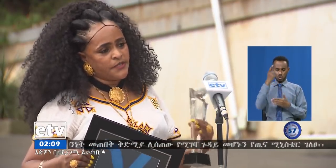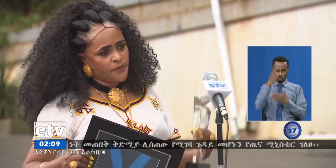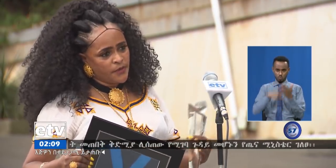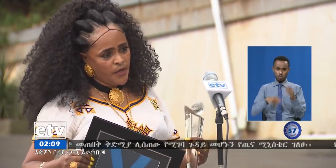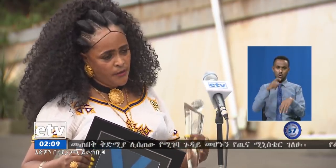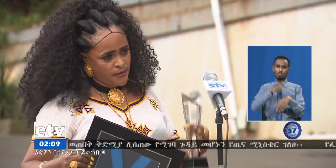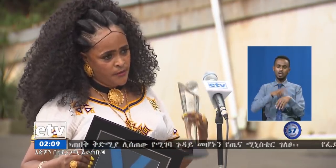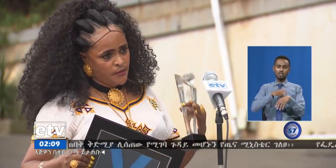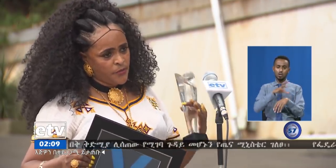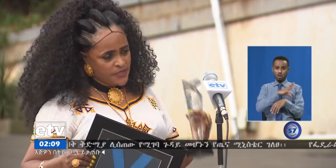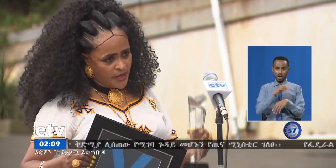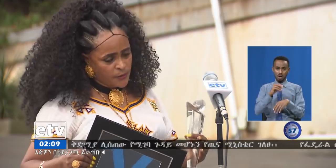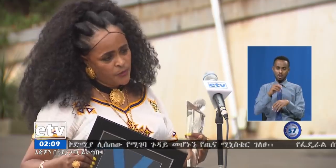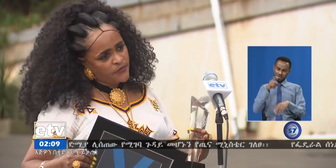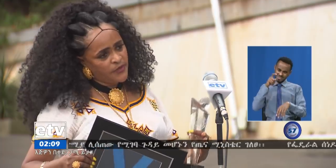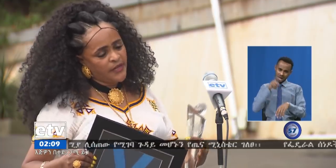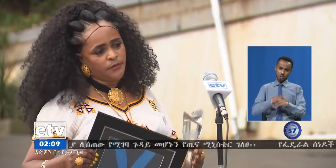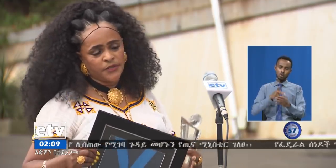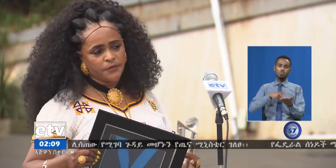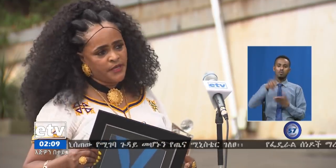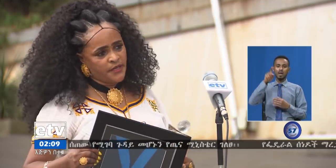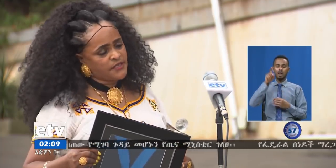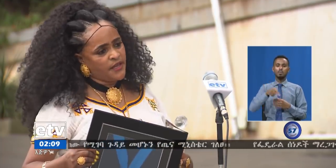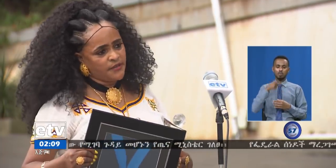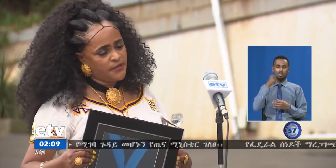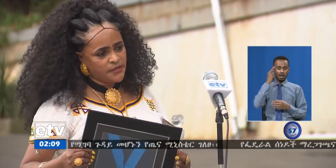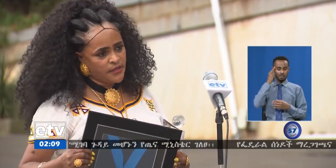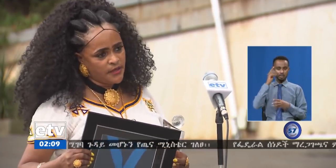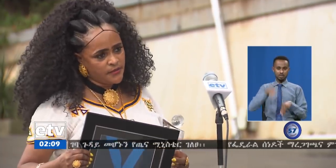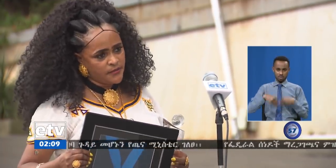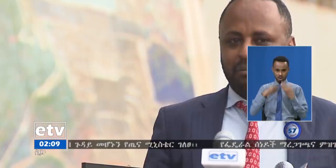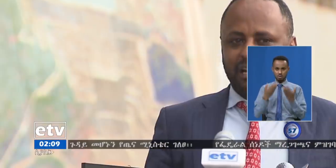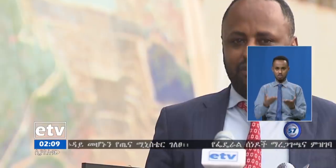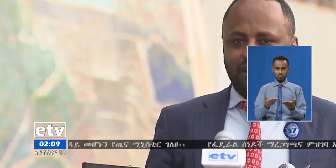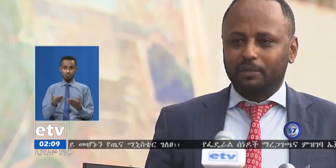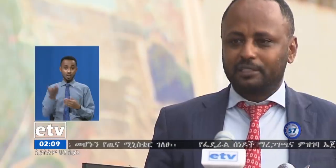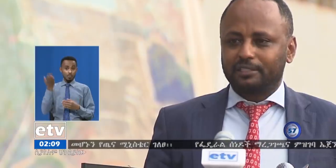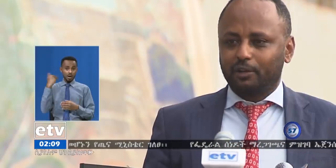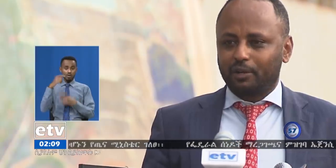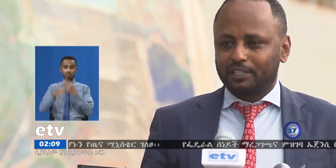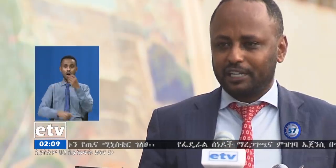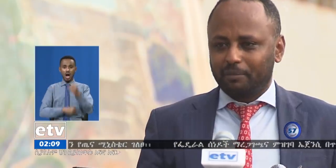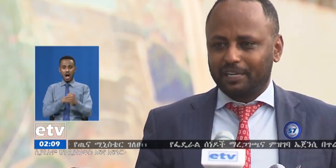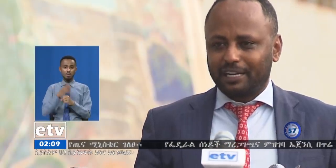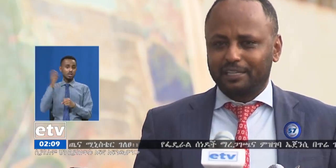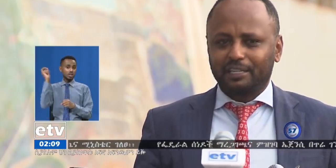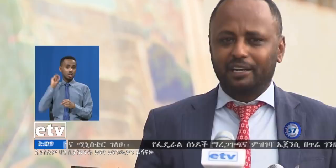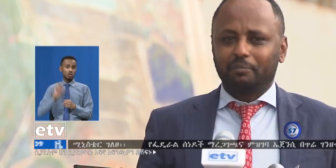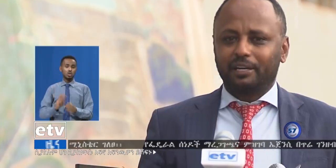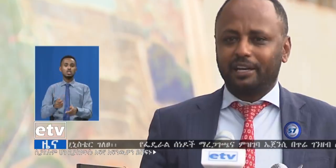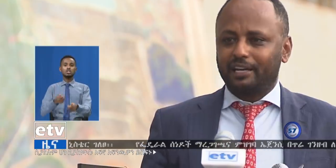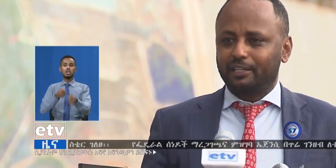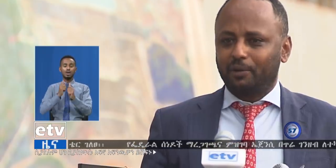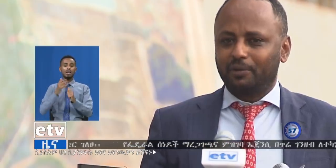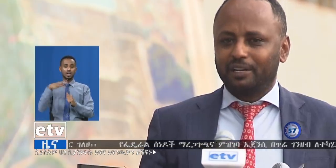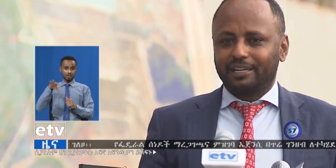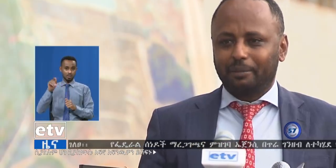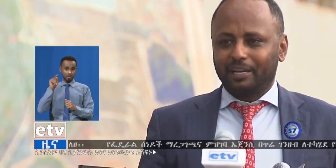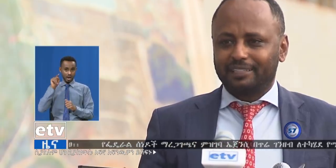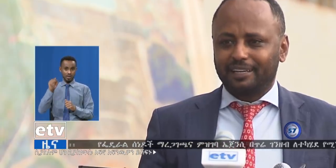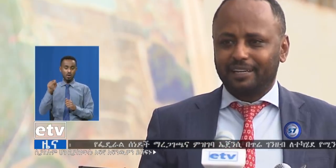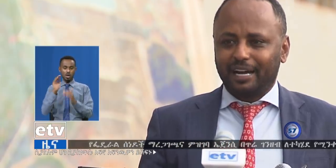ግብሩን በጊዜውና በሰዓቱ መክፈል አለበት ብዬ አስተያየት እሰጣለሁ። ባለፈው አመት የወርቅ ሽልማት አግኝተን ነበር።